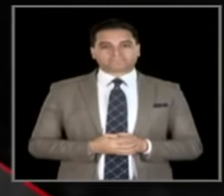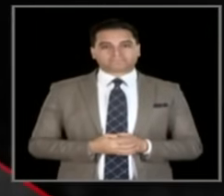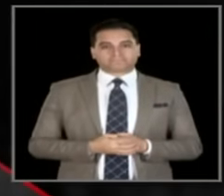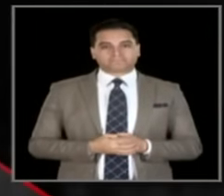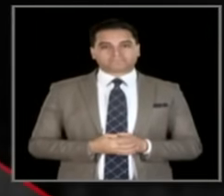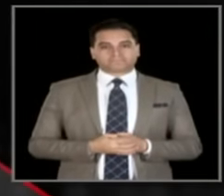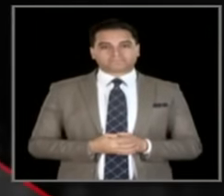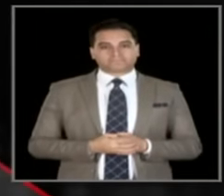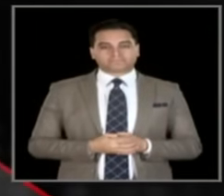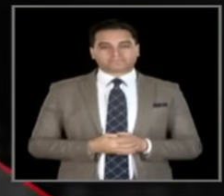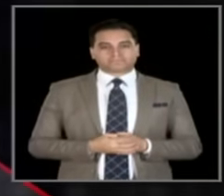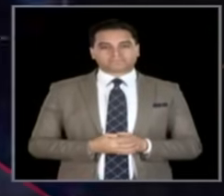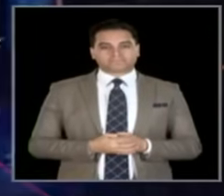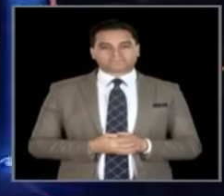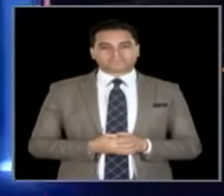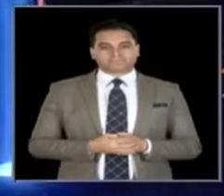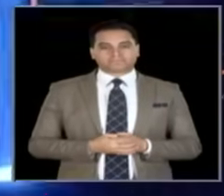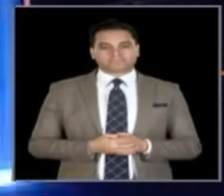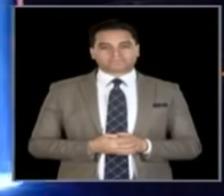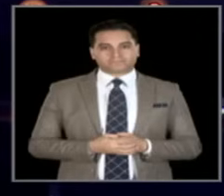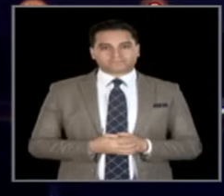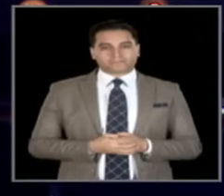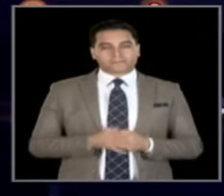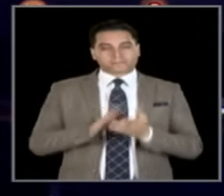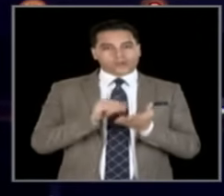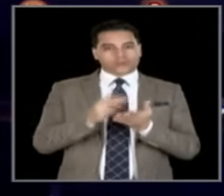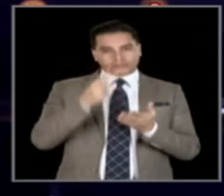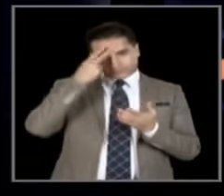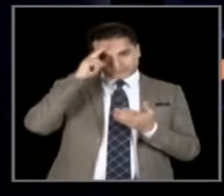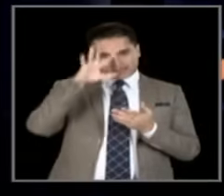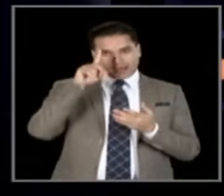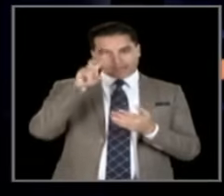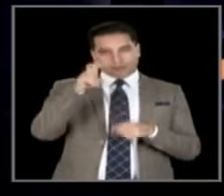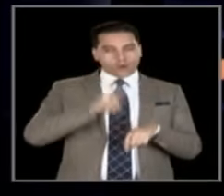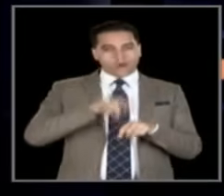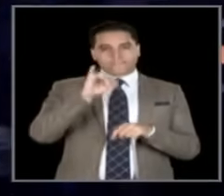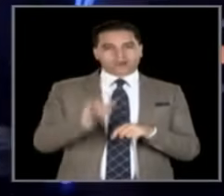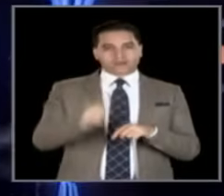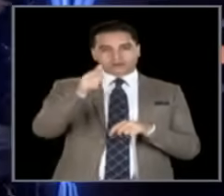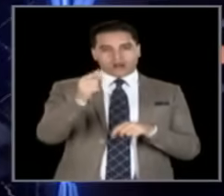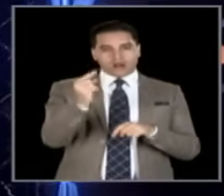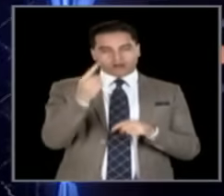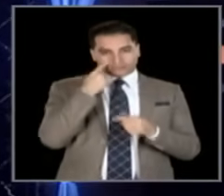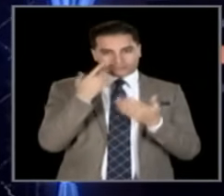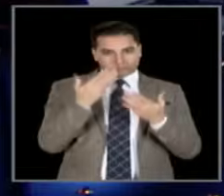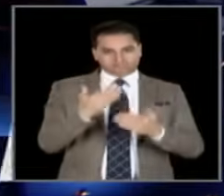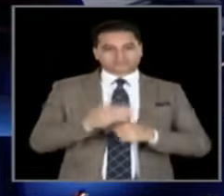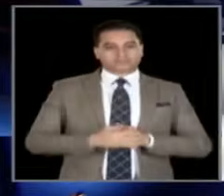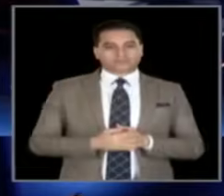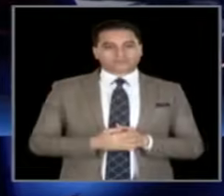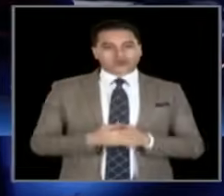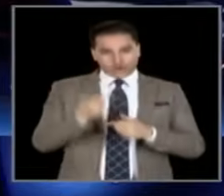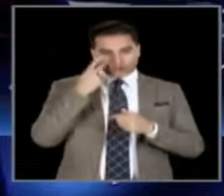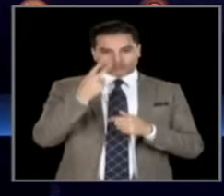ضربات جزاء اول هبه وميار ميار وهبه